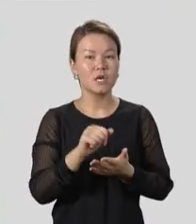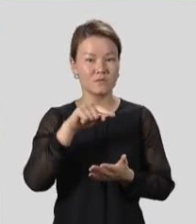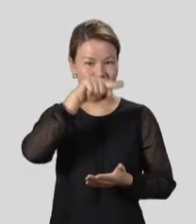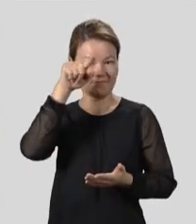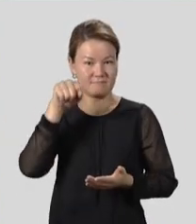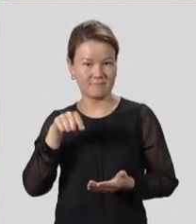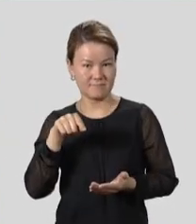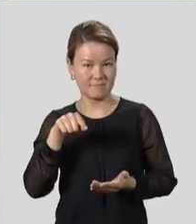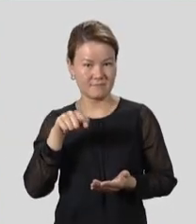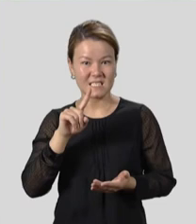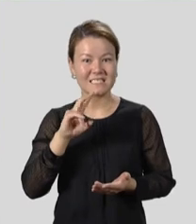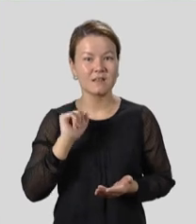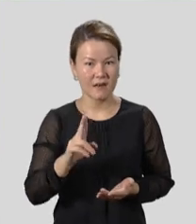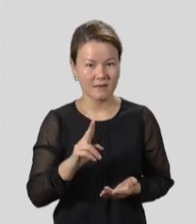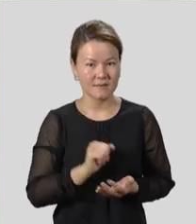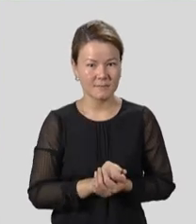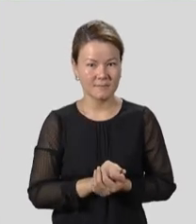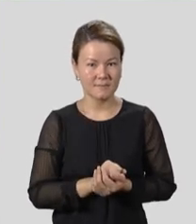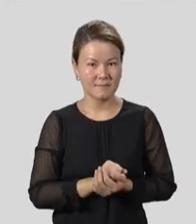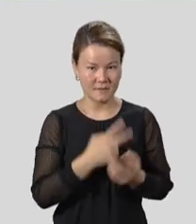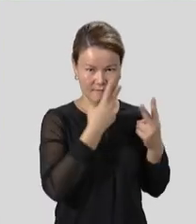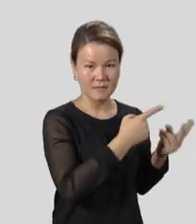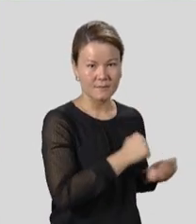видите знак объединения.